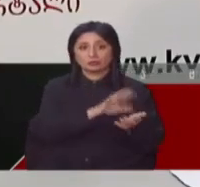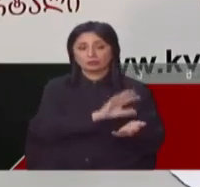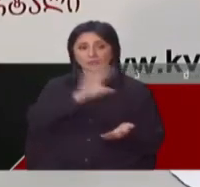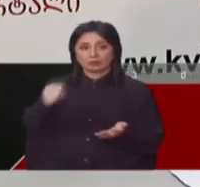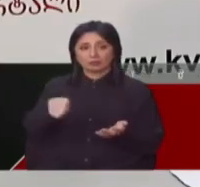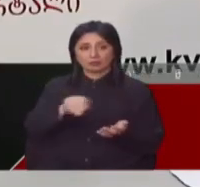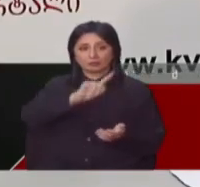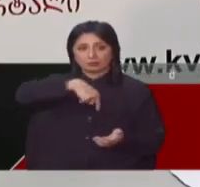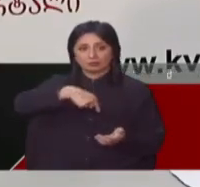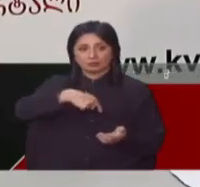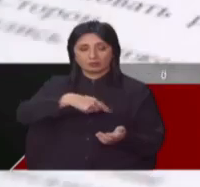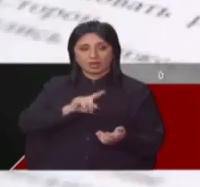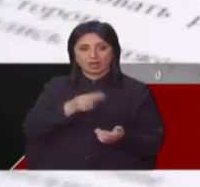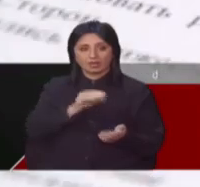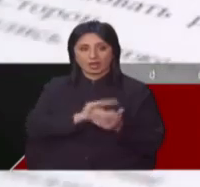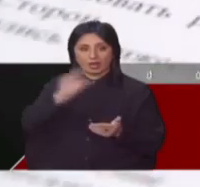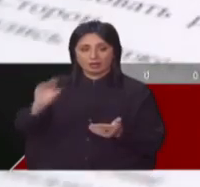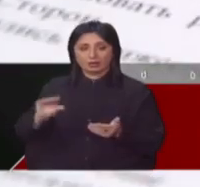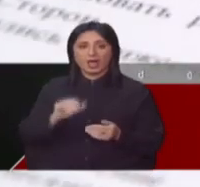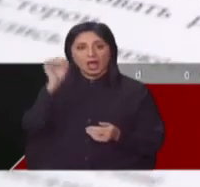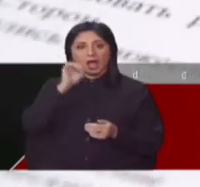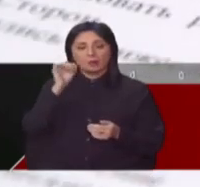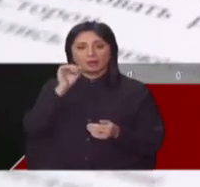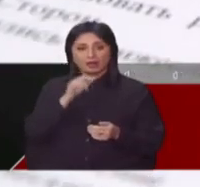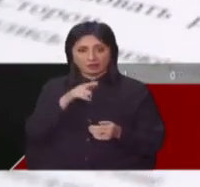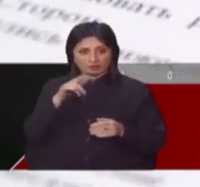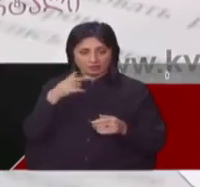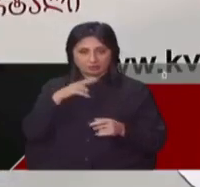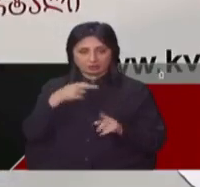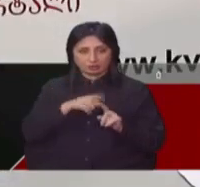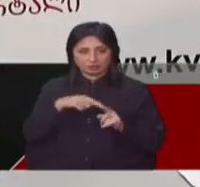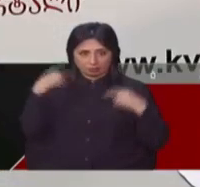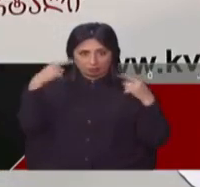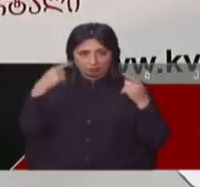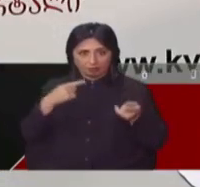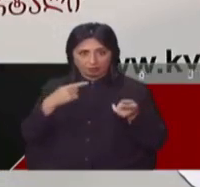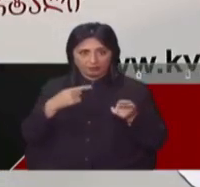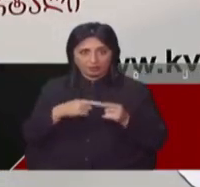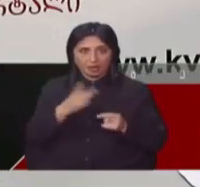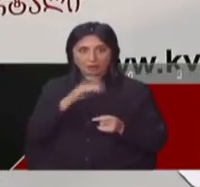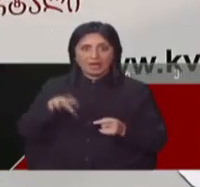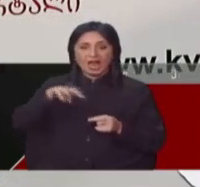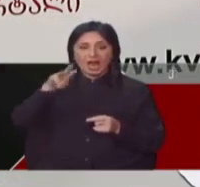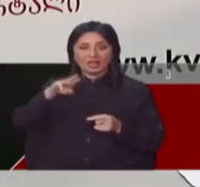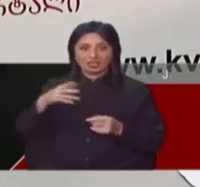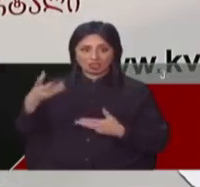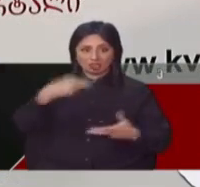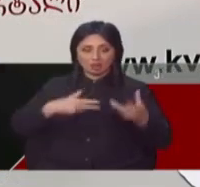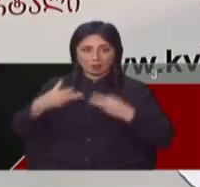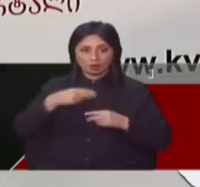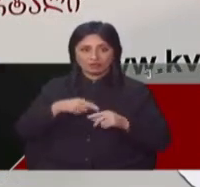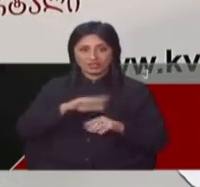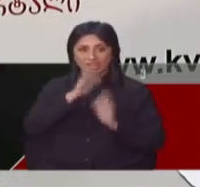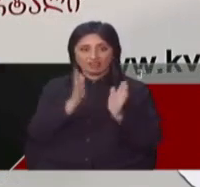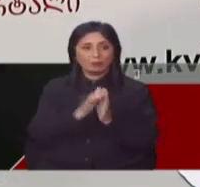gadaukhados mas karkouli tanxa. Abkhazebi briqvebi ar arian. Ესე იგი, მილიარდები შემოდის და